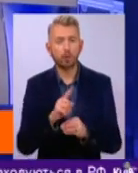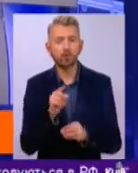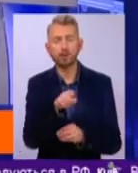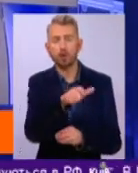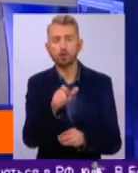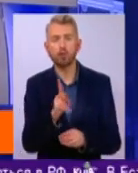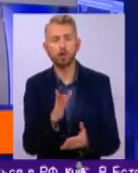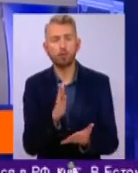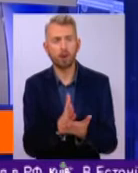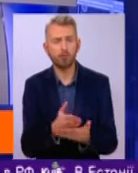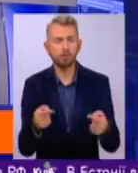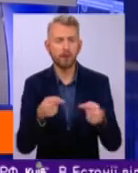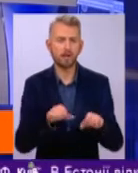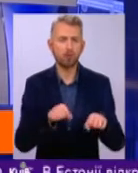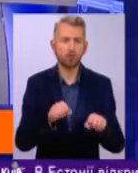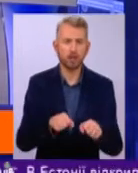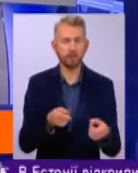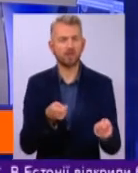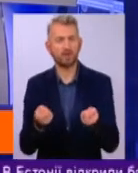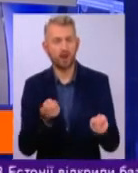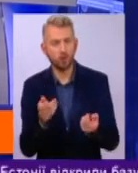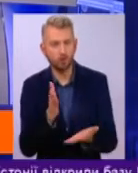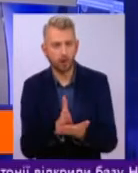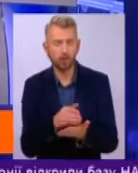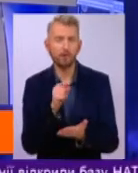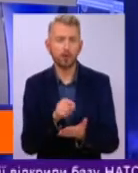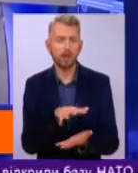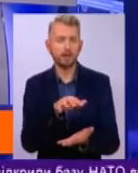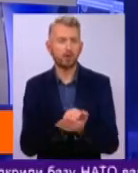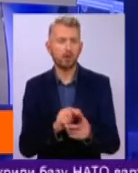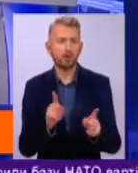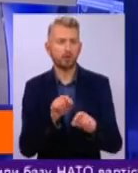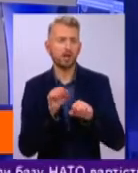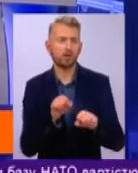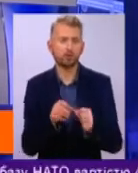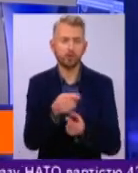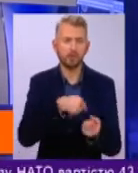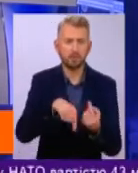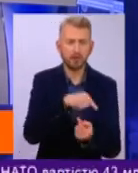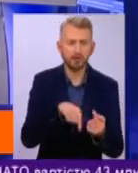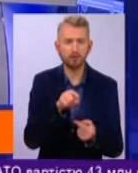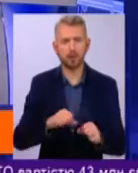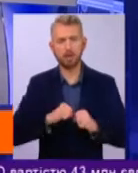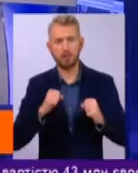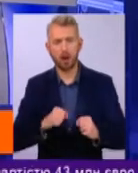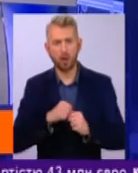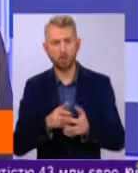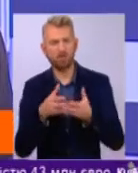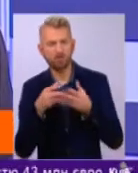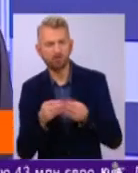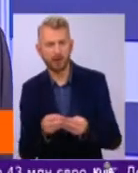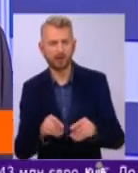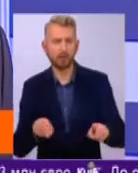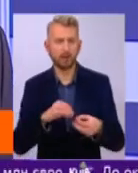особи, які мають певні можливості, певні владні повноваження, вони, як правило, займаються чим? Кришують той чи інший бізнес, вони намагаються віджати, створити